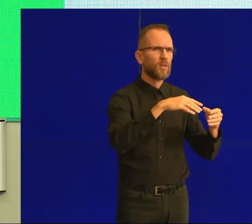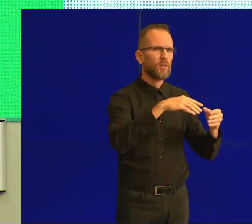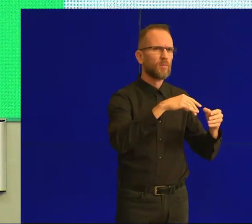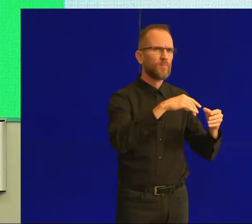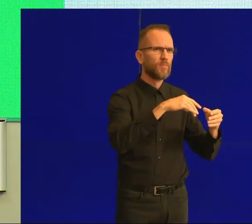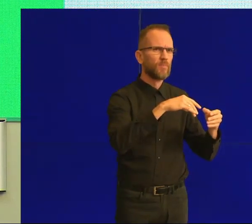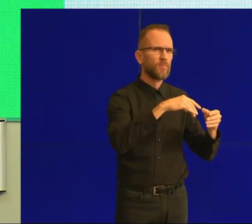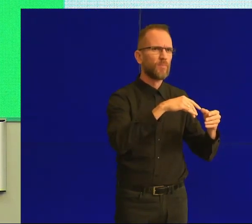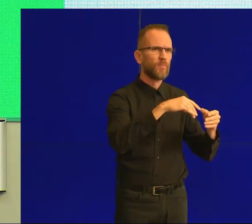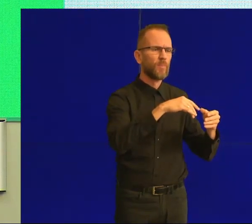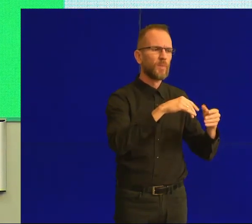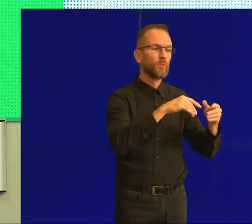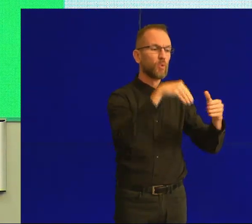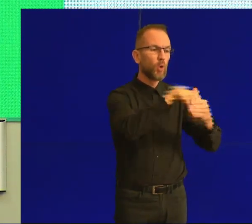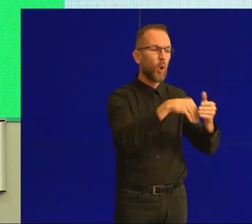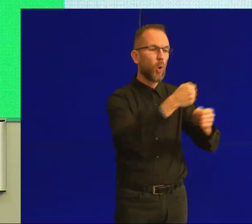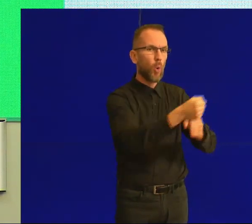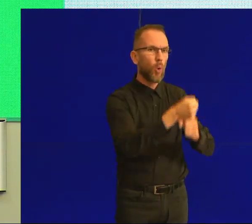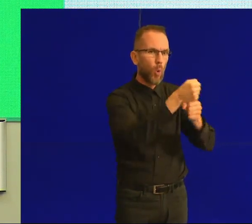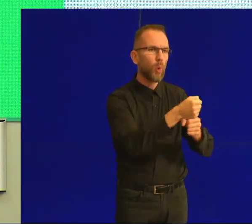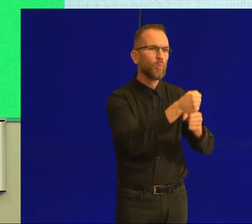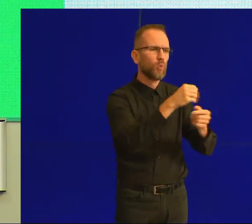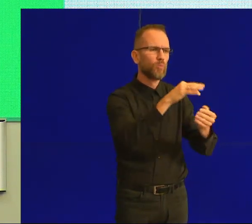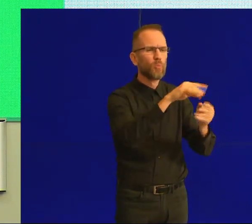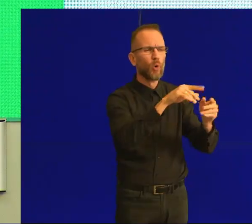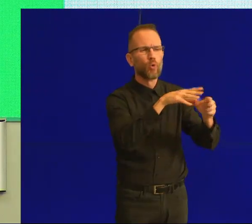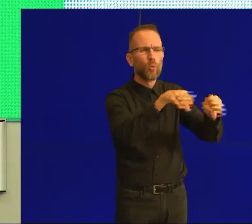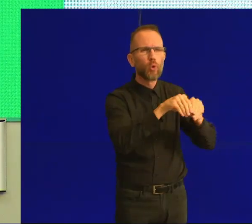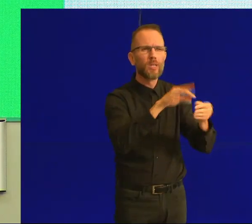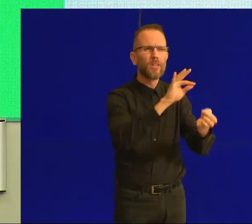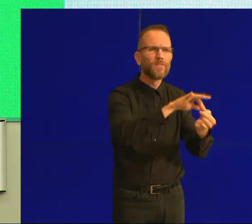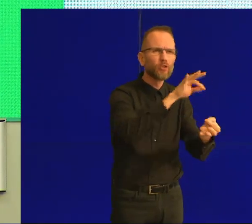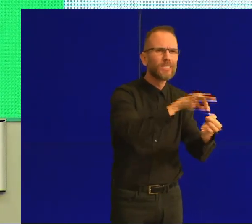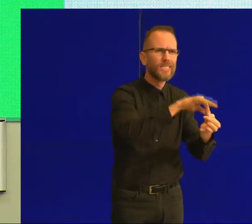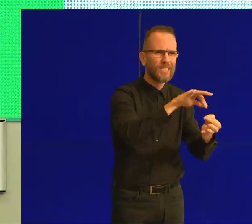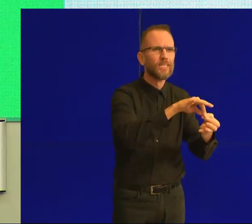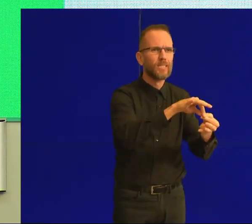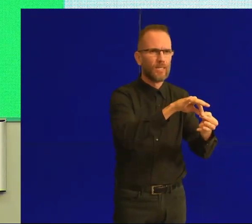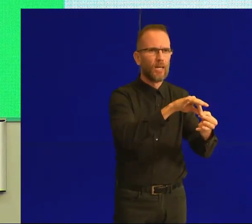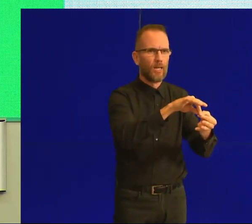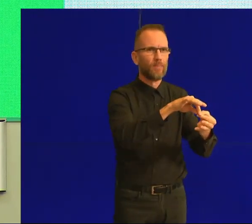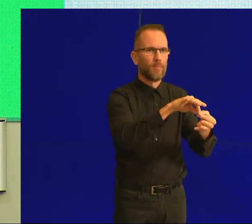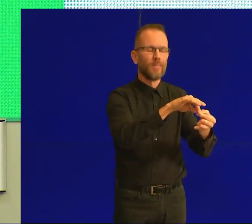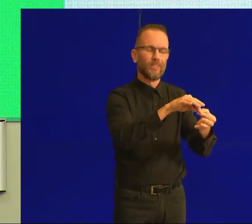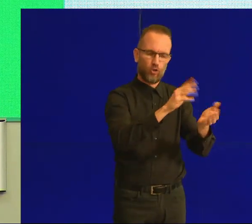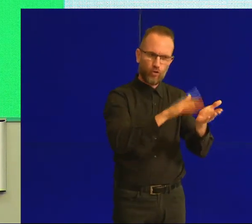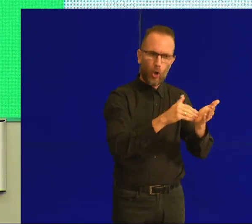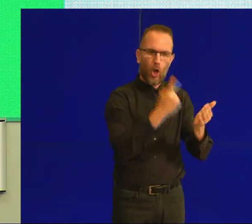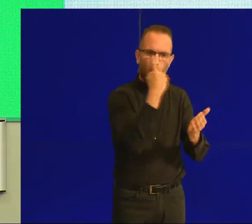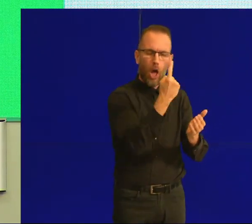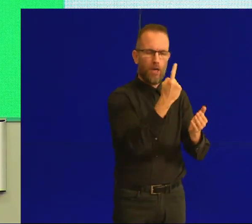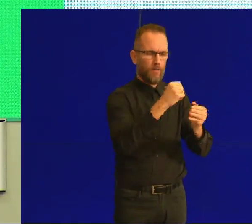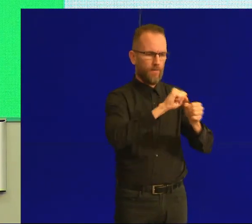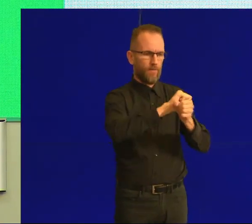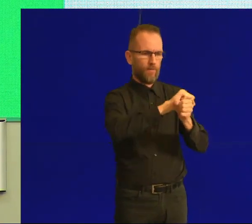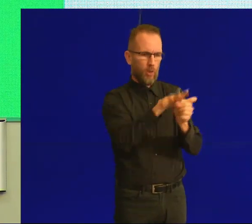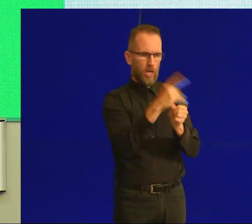la transmission locale qui a lieu puisque dans ce type d'environnement c'est souvent le même virus qui va se répandre mais de nouveau ce sont